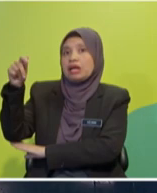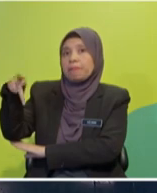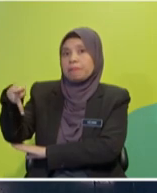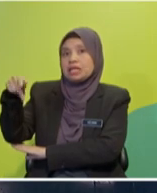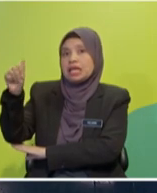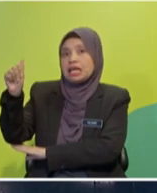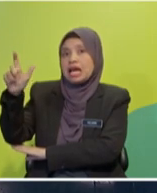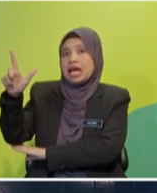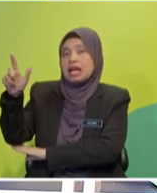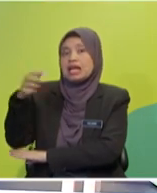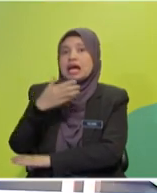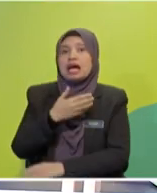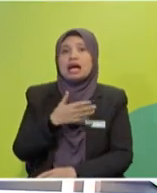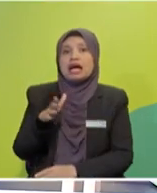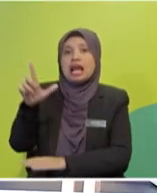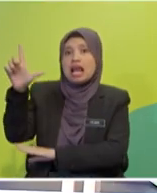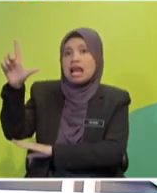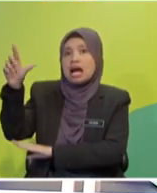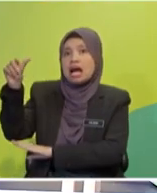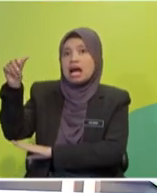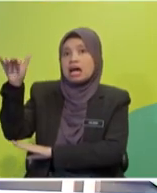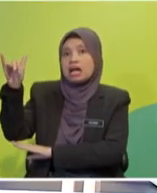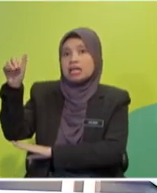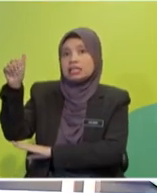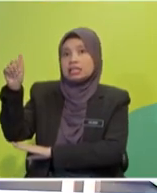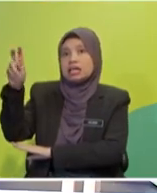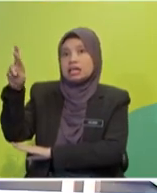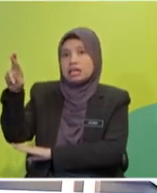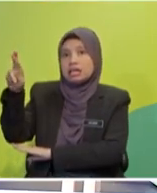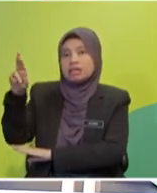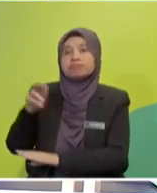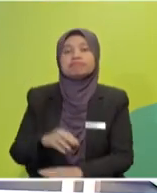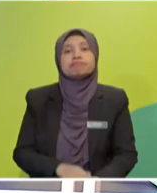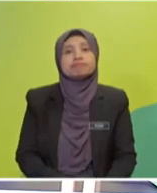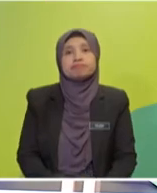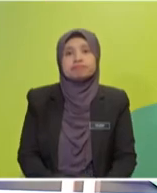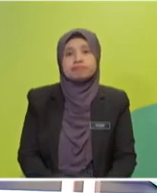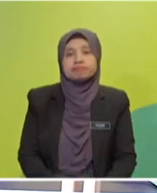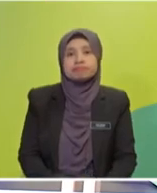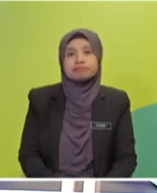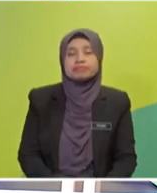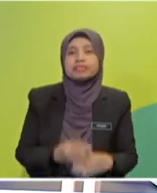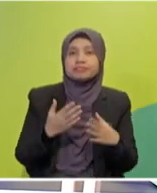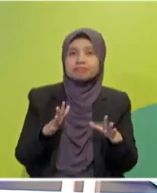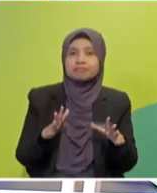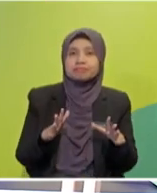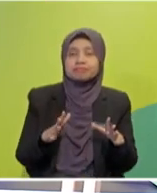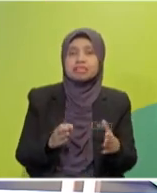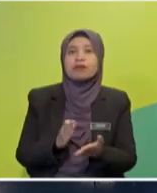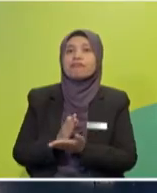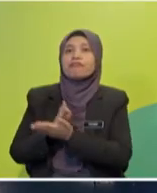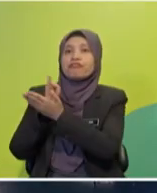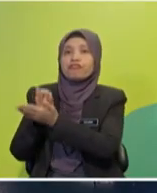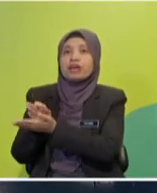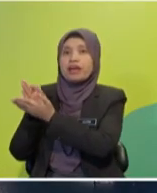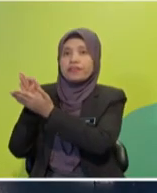ni kita nak nyanyi pula kapal. Ni. Baik, saya akan buat cepat, cikgu. Cepat, kapal. Cepat. Kapal layar. Kapal layar. Okey, dah. Feri dan juga